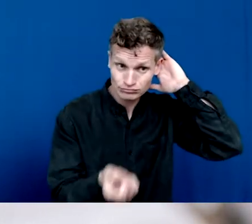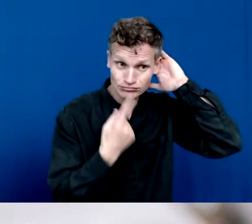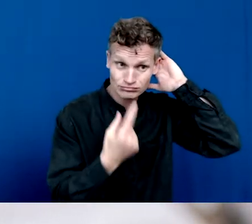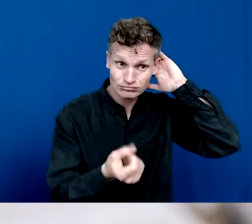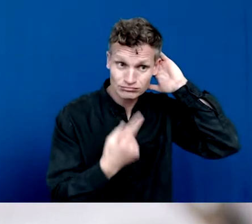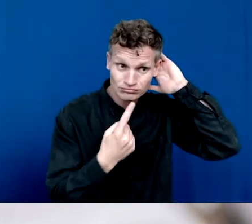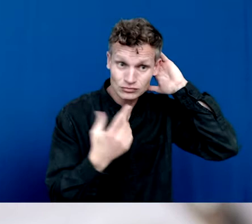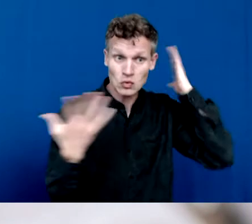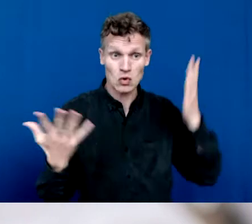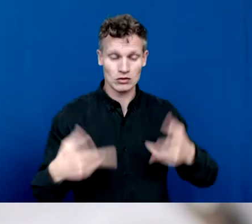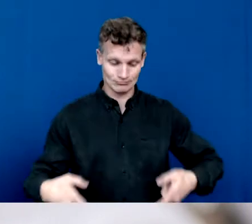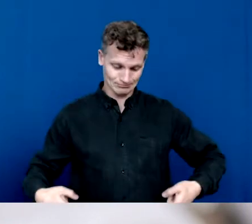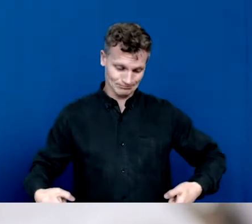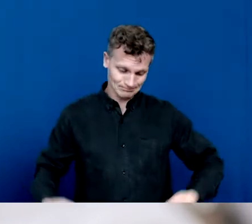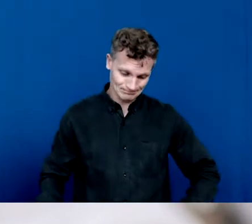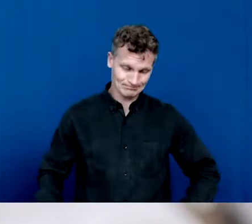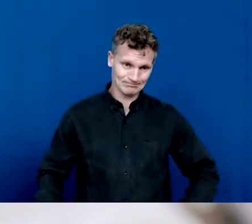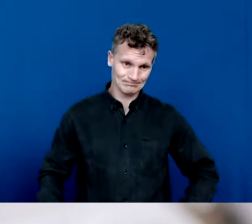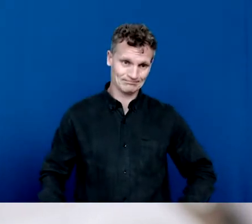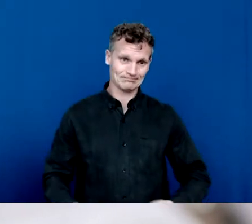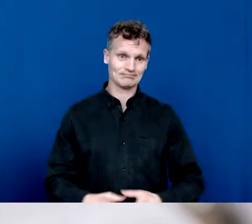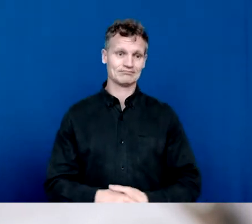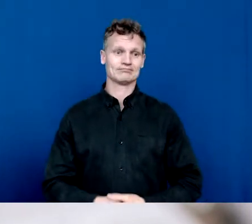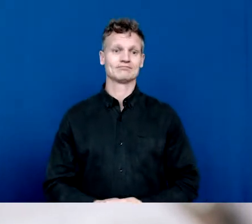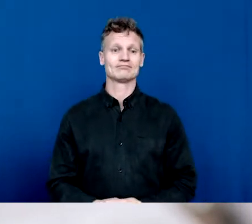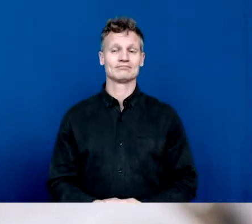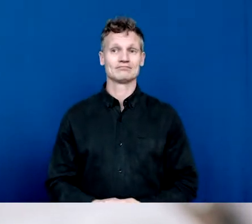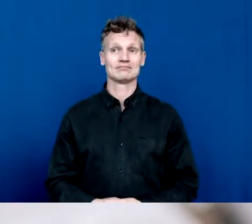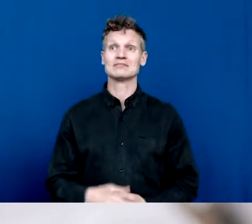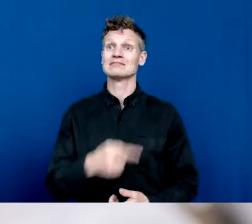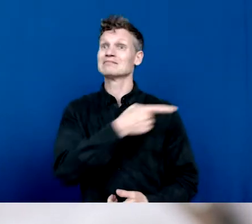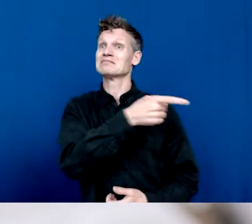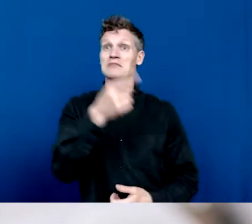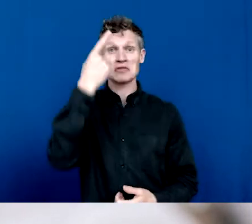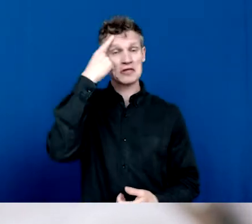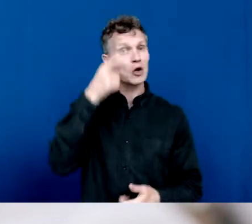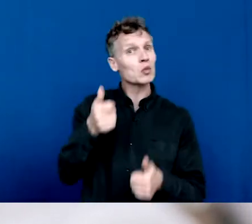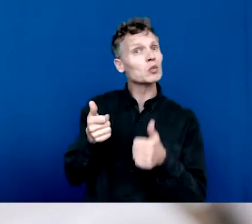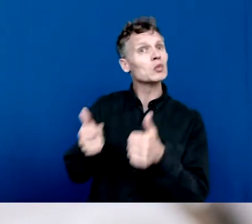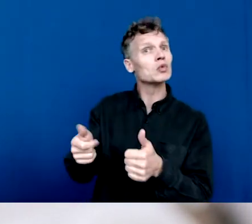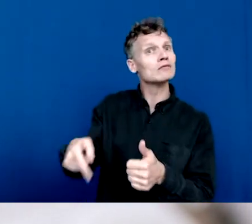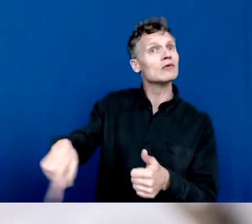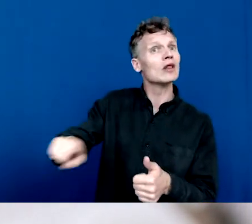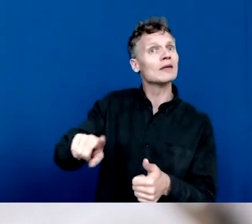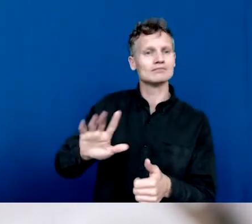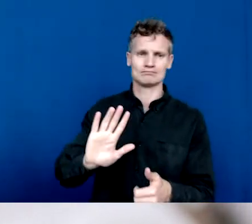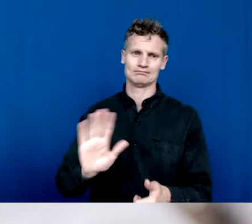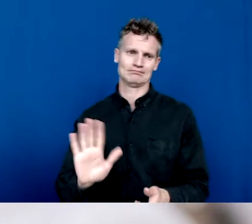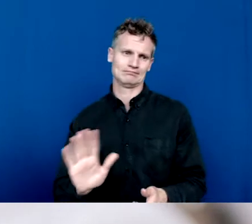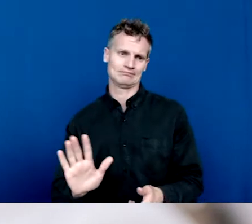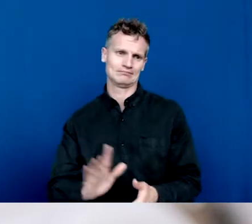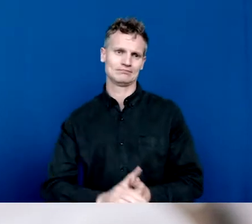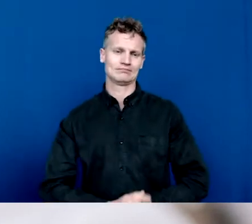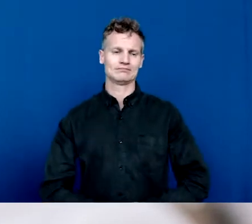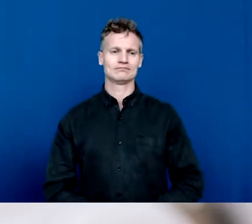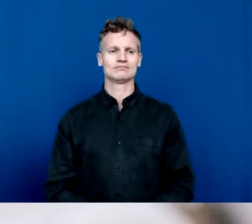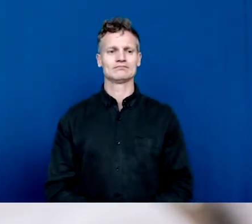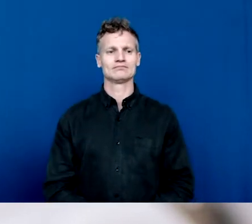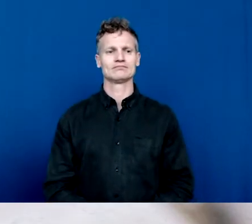forcée de contraceptifs ou à des stérilisations dans ce qui est censé être leur